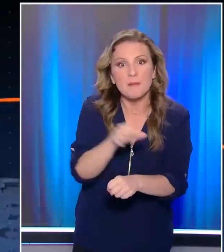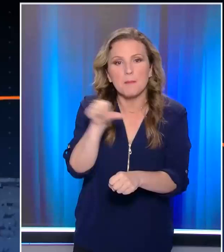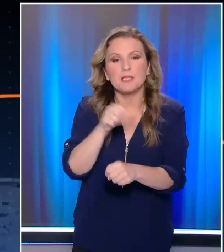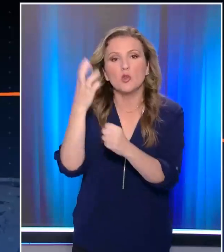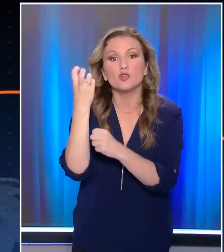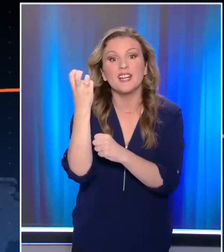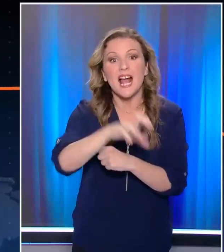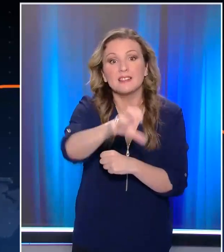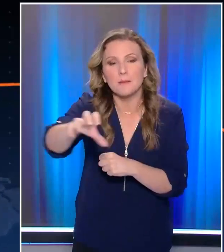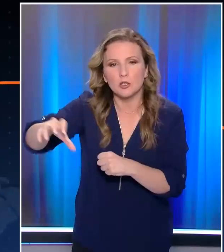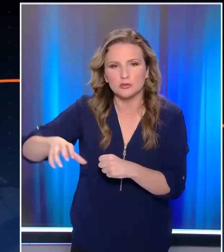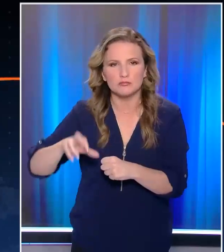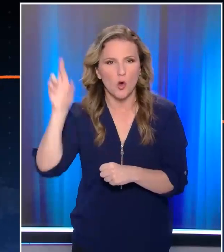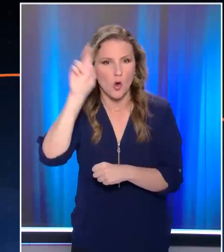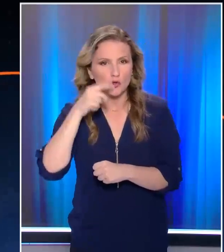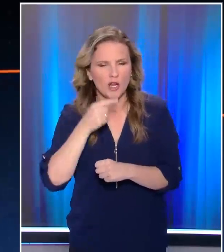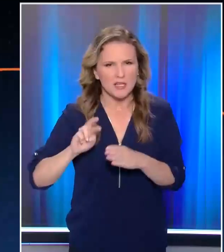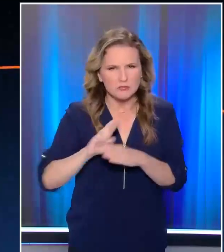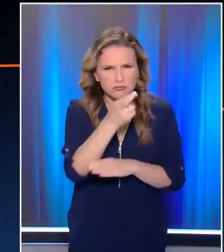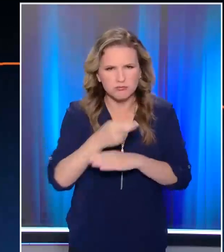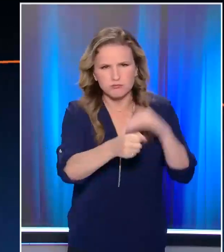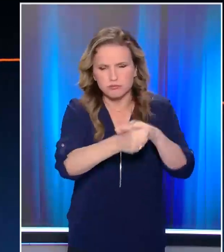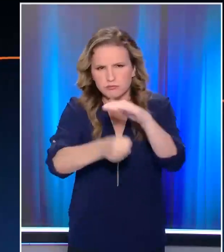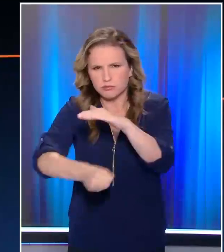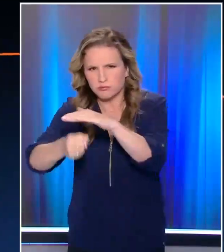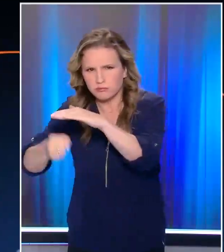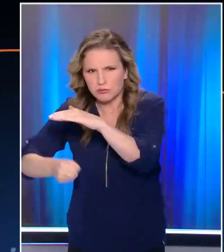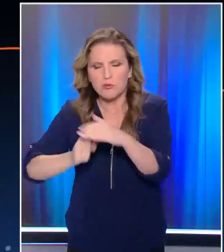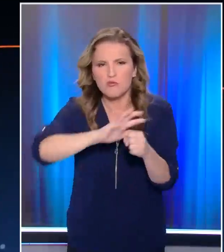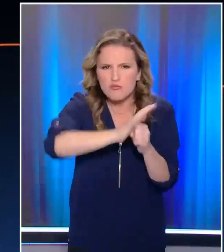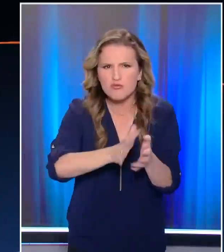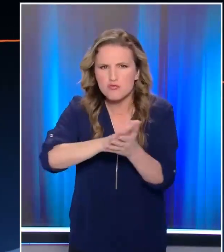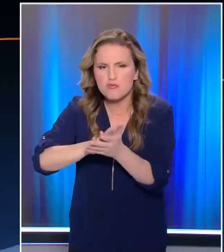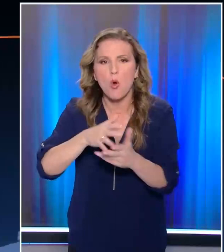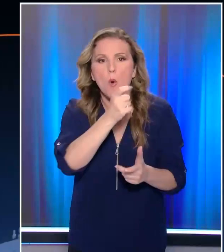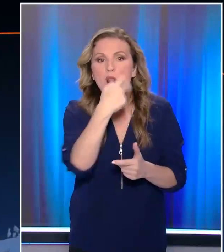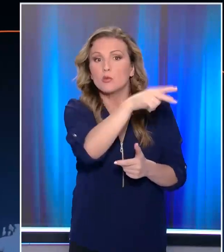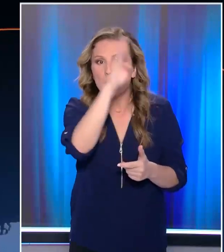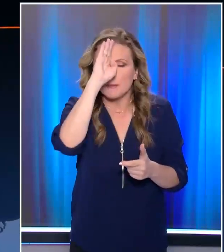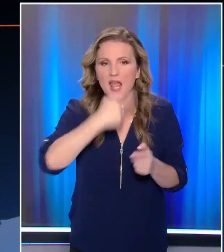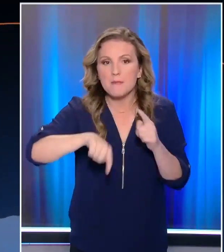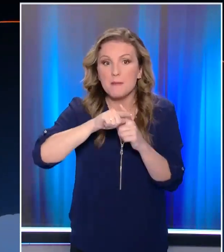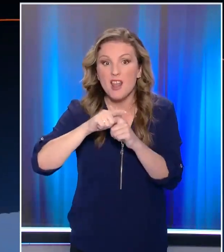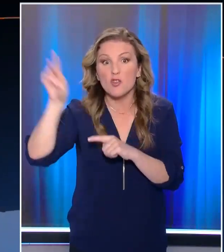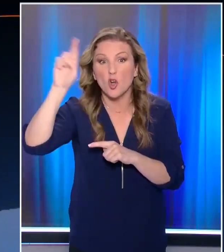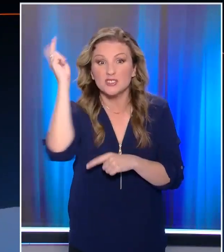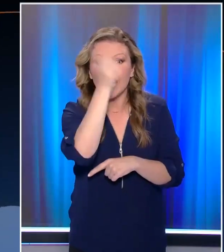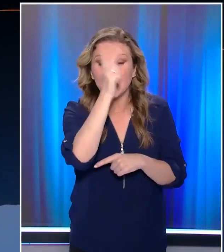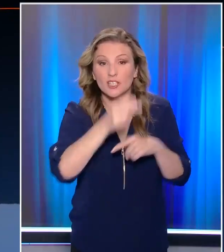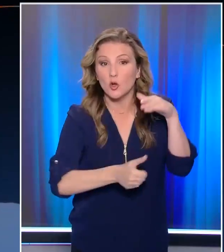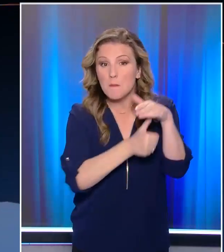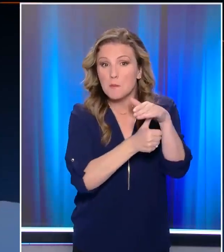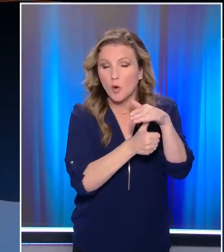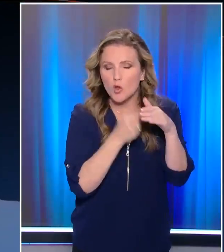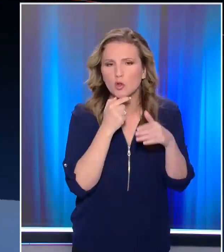την άλλη, η Μόσχα απαντά πως βομβαρδίζει και καταστρέφει αμερικανικά όπλα στην Ουκρανία και παράλληλα κατηγορεί το Ζελένσκι ότι έχει